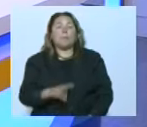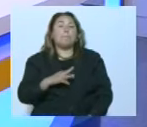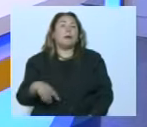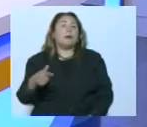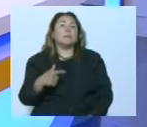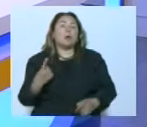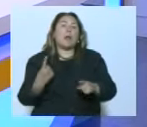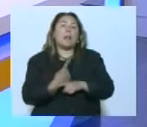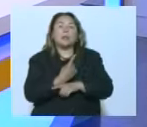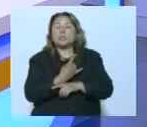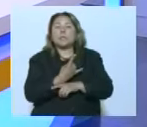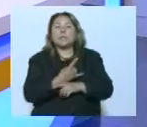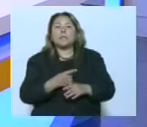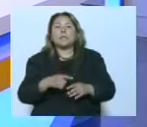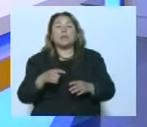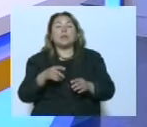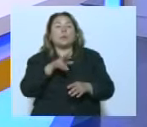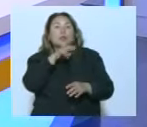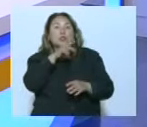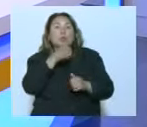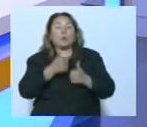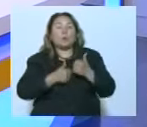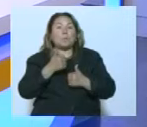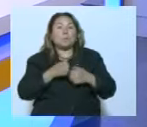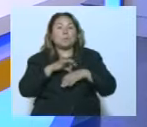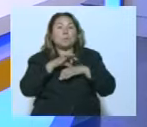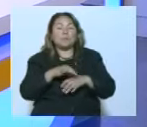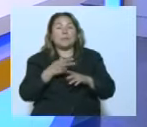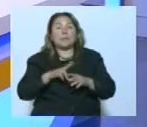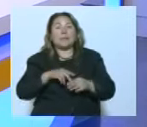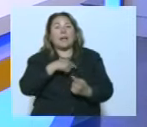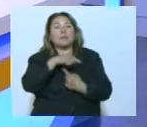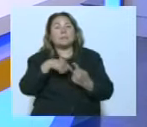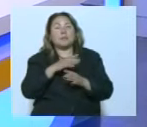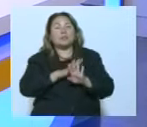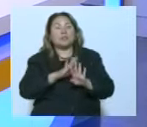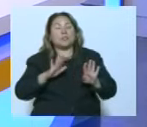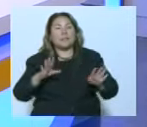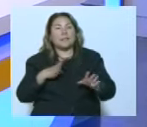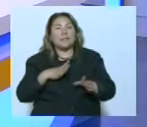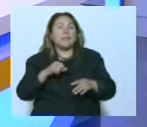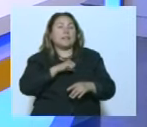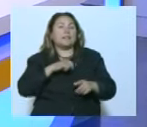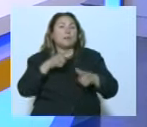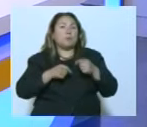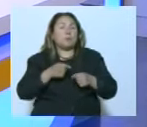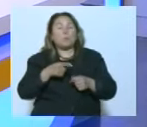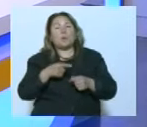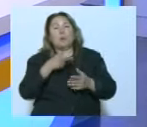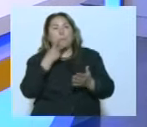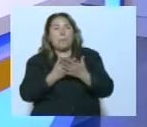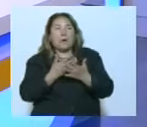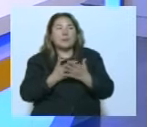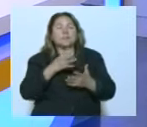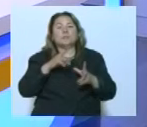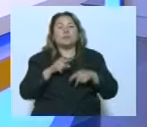Маңғыстауда алғашқы рет ешкілер көрмесі өтті. 100-ден астам ешкі бағатын кәсіпкерлер жиылып, облыстағы ең сүтті ешкіні анықтады.